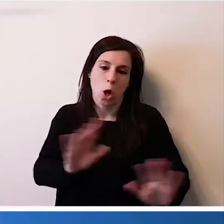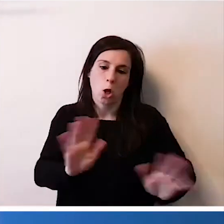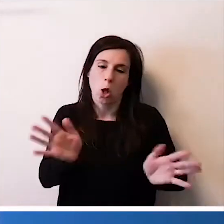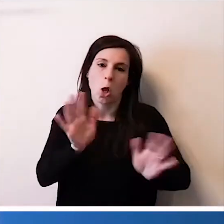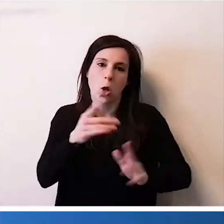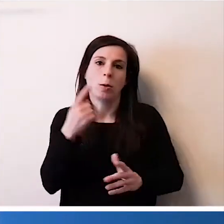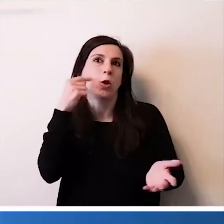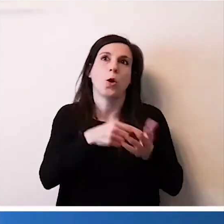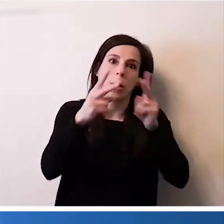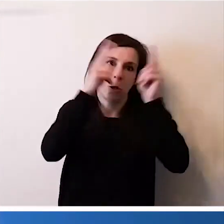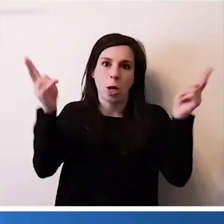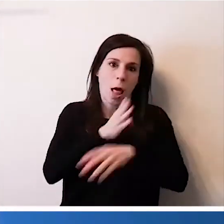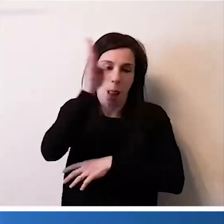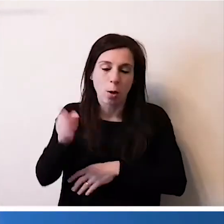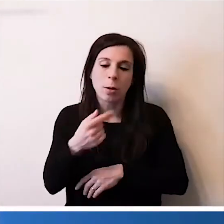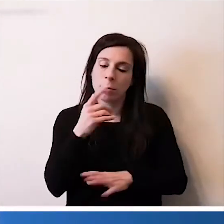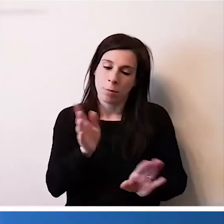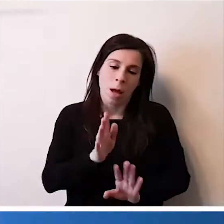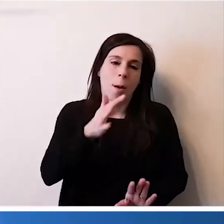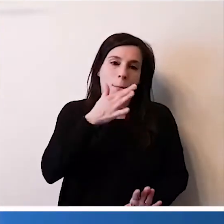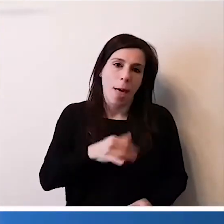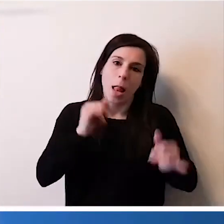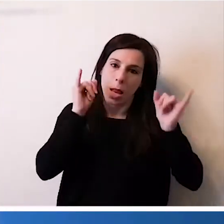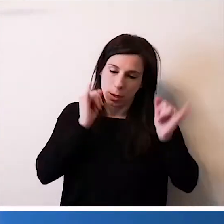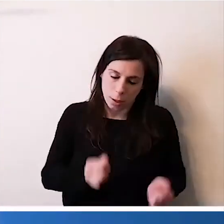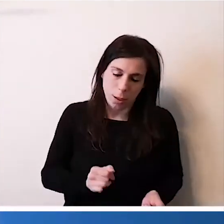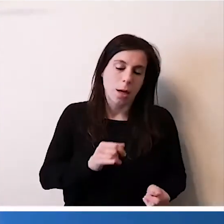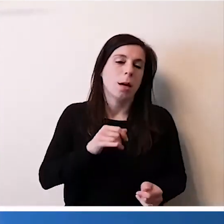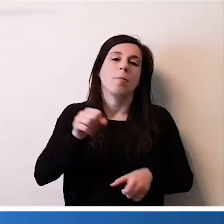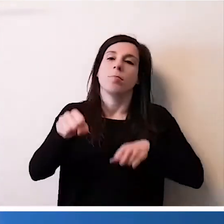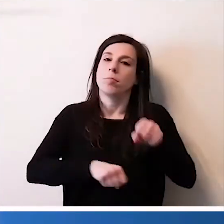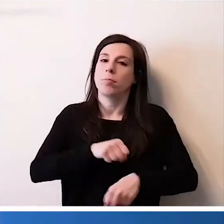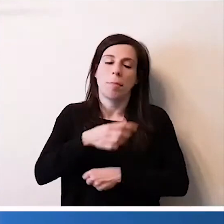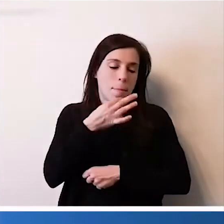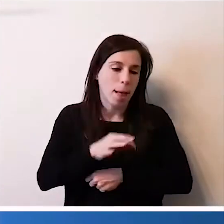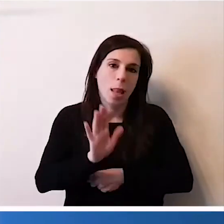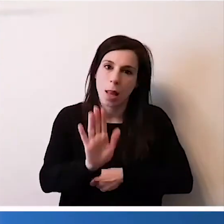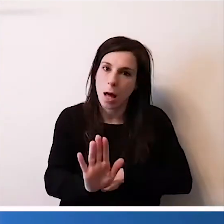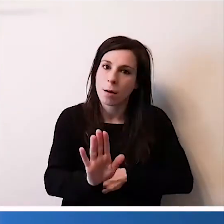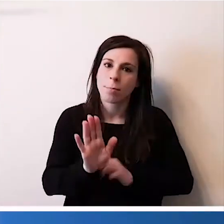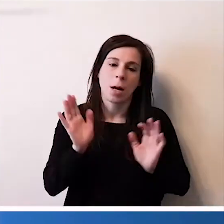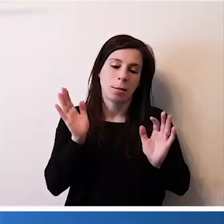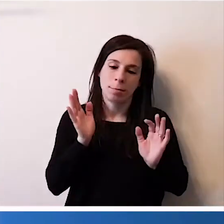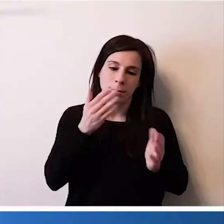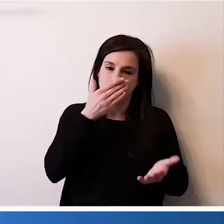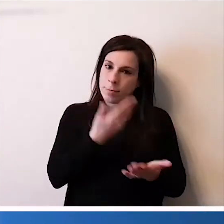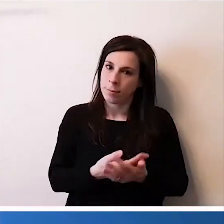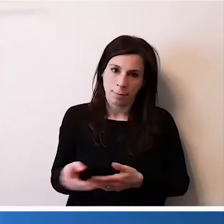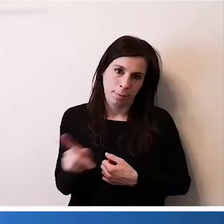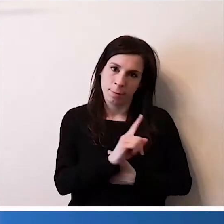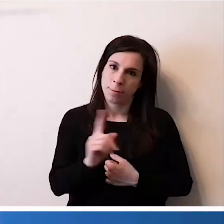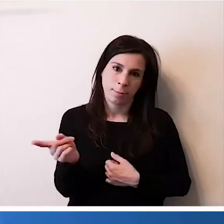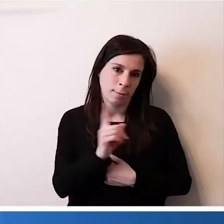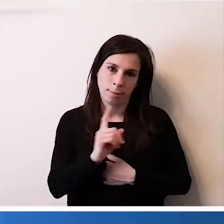Serafino, bella, eh? Bella la macchina, però Questa qui, secondo me, non